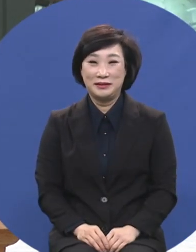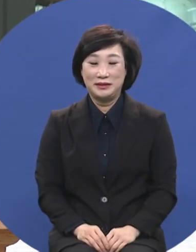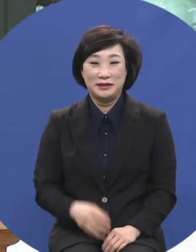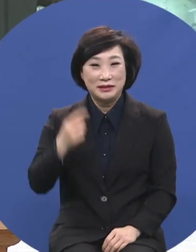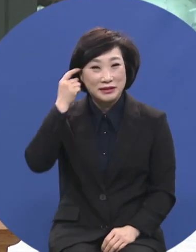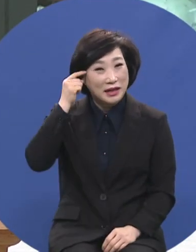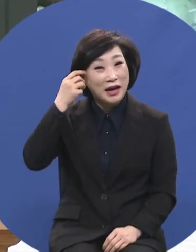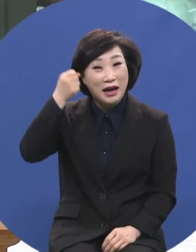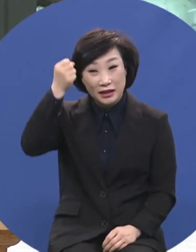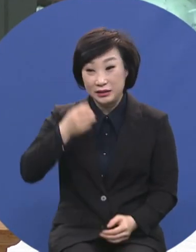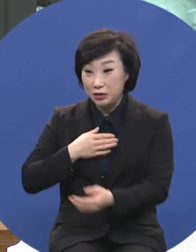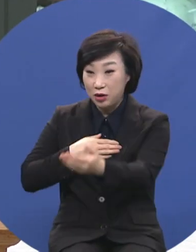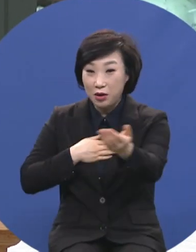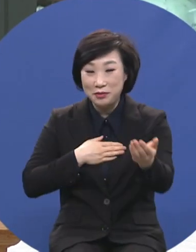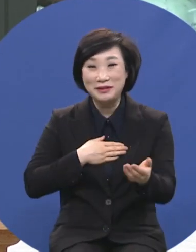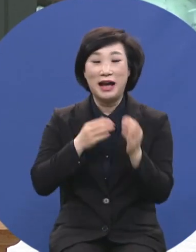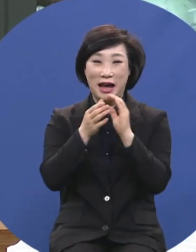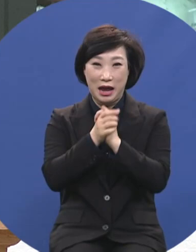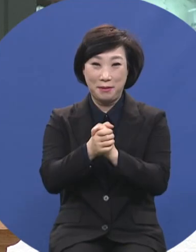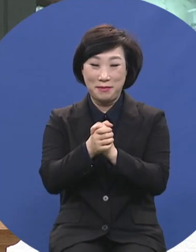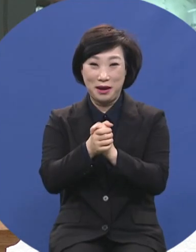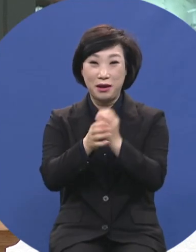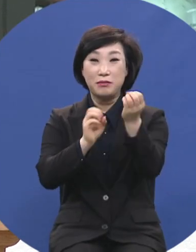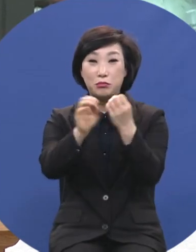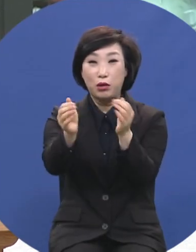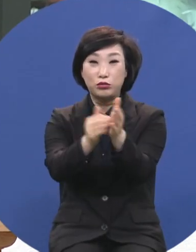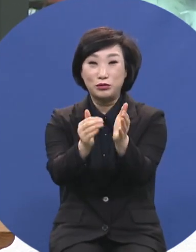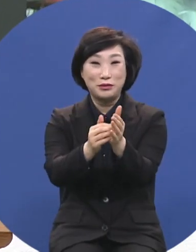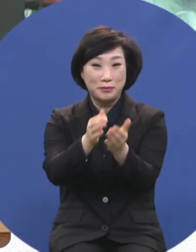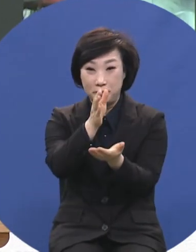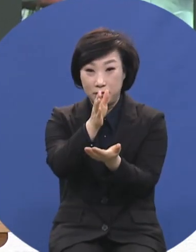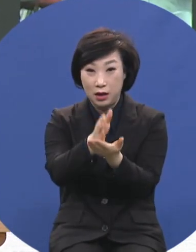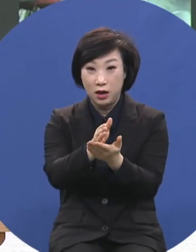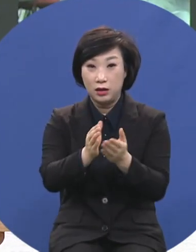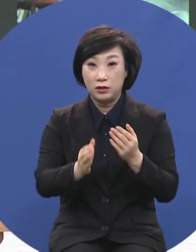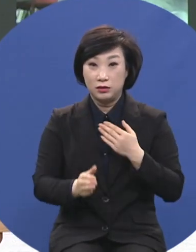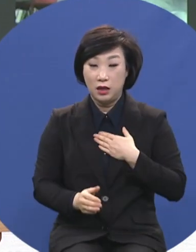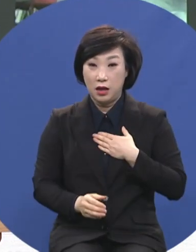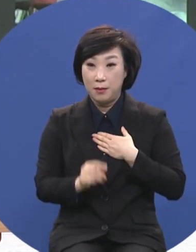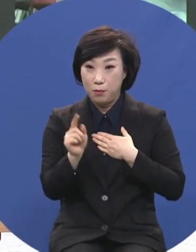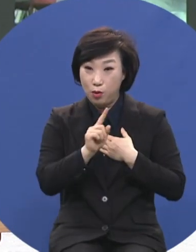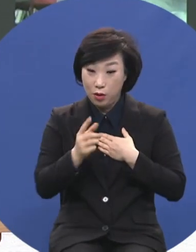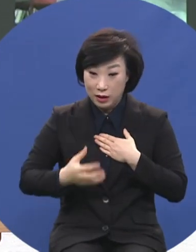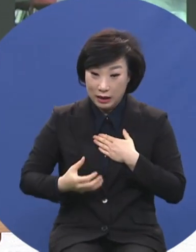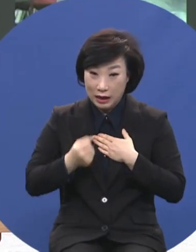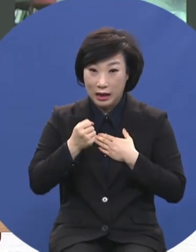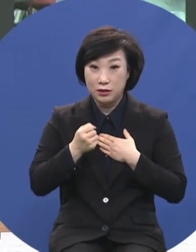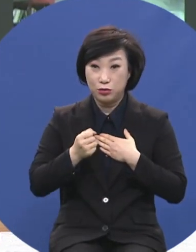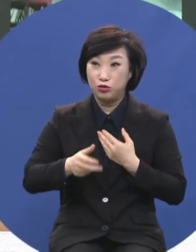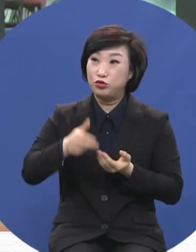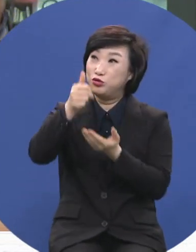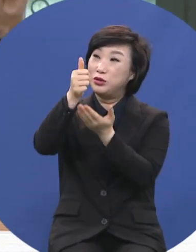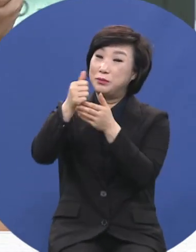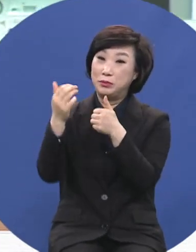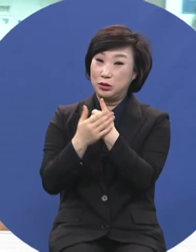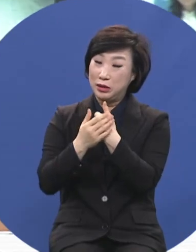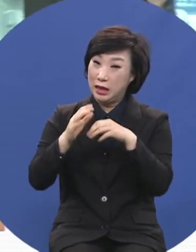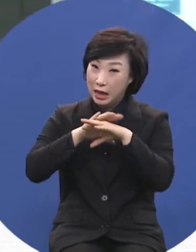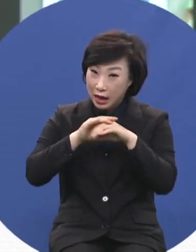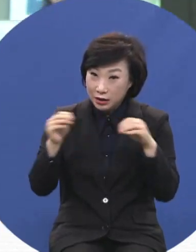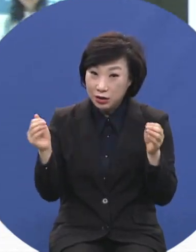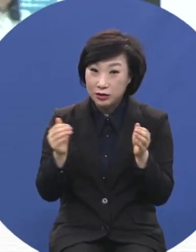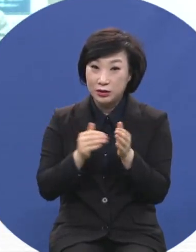라고 생각하는 사람은 아멘만 하지 말고 내가 무엇을 들고 주님으로